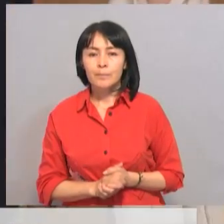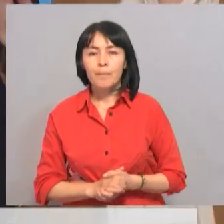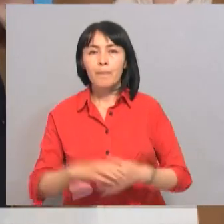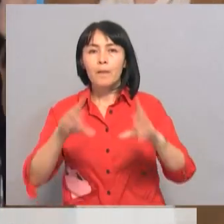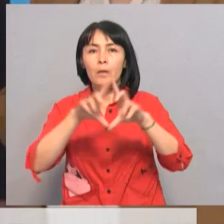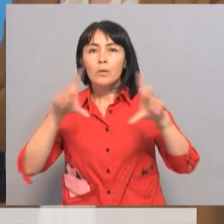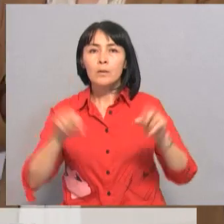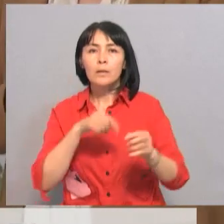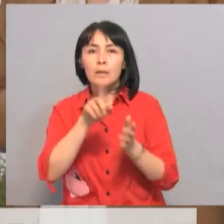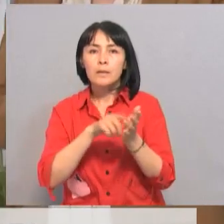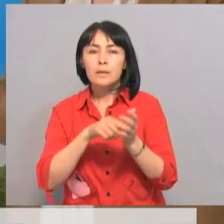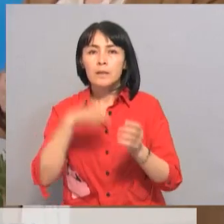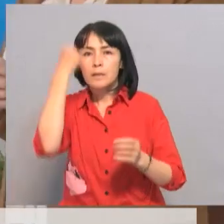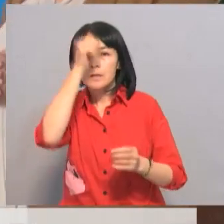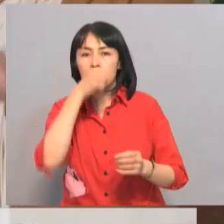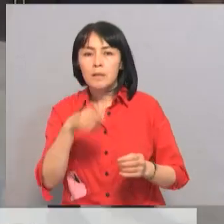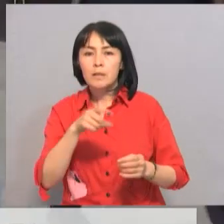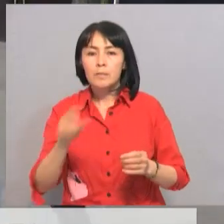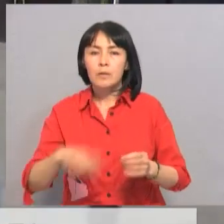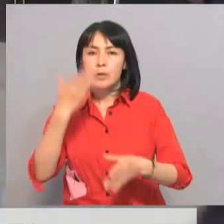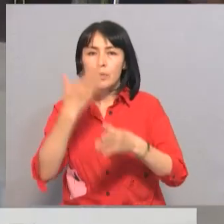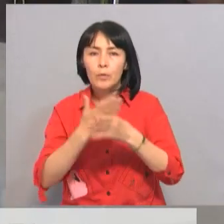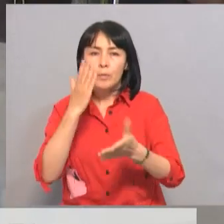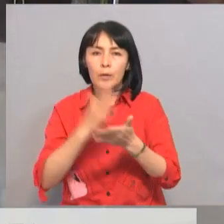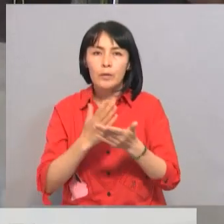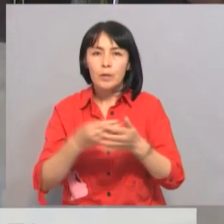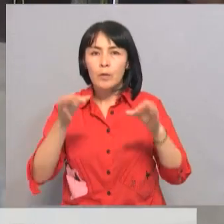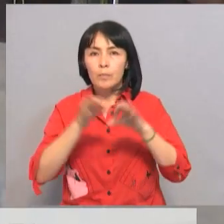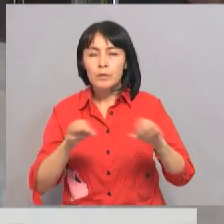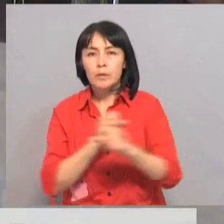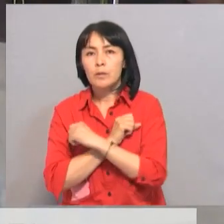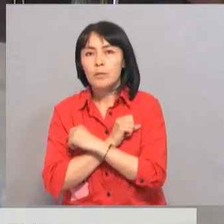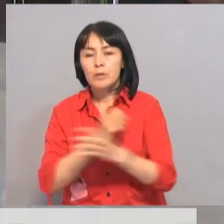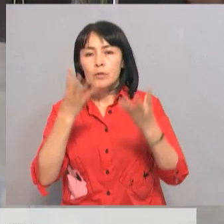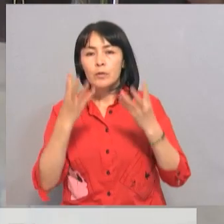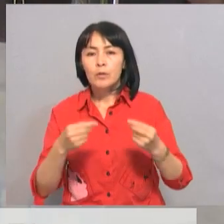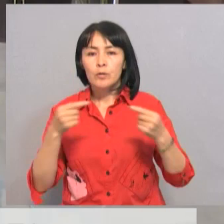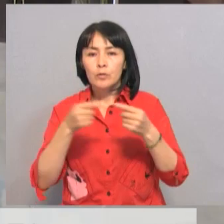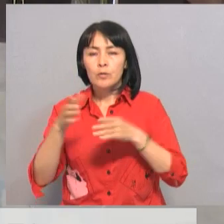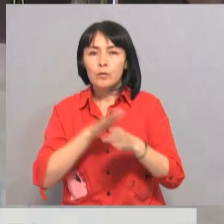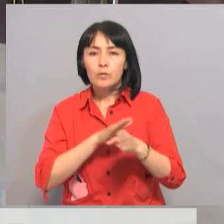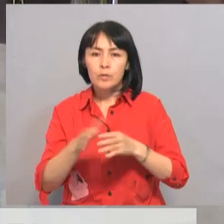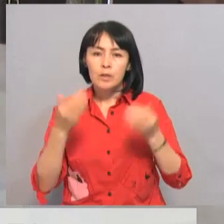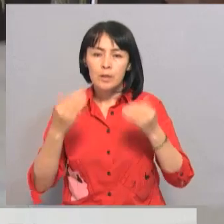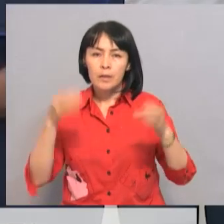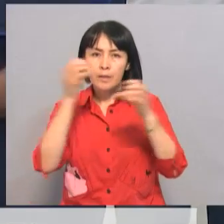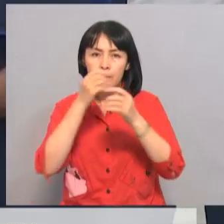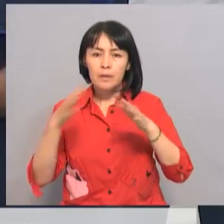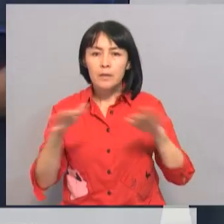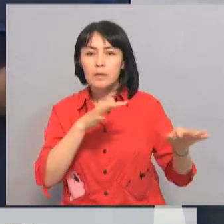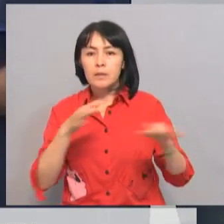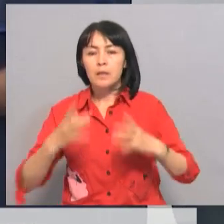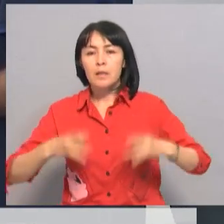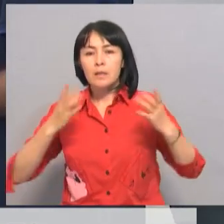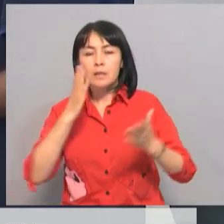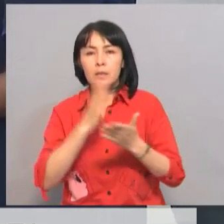Орталықта зейнет жасындағы азаматтарға әлеуметтік қызметтер көрсетіледі. Бос және демалыс уақытын тиімді өткізу үшін арнайы мәдени жиындар